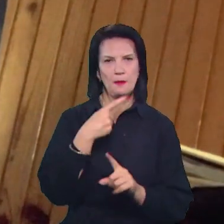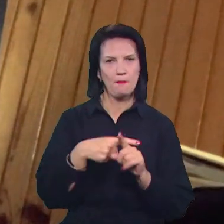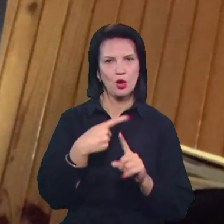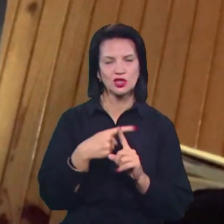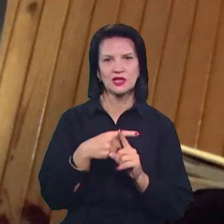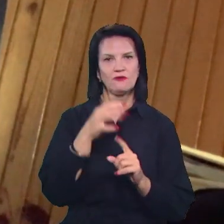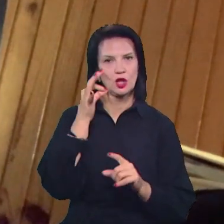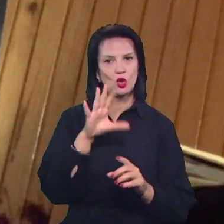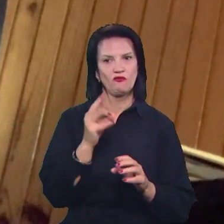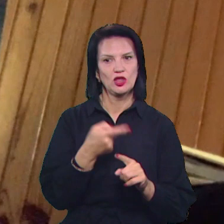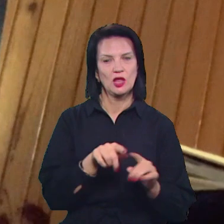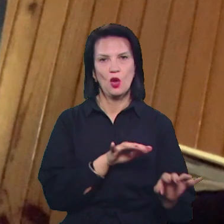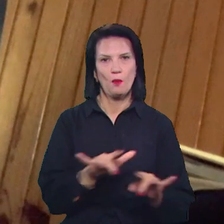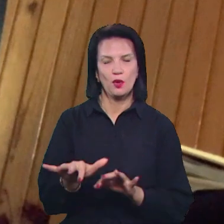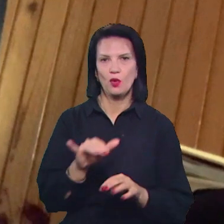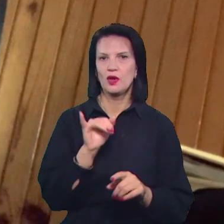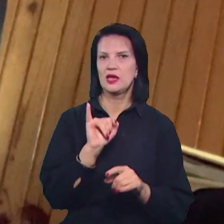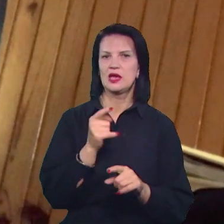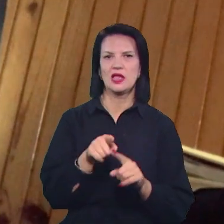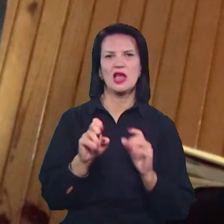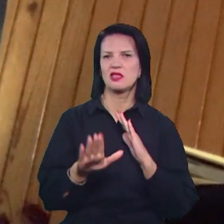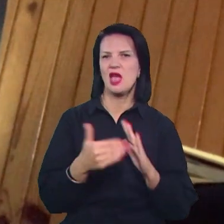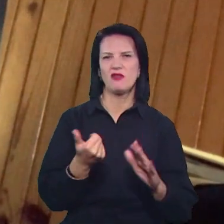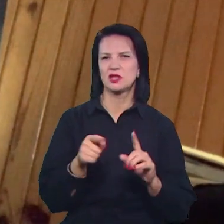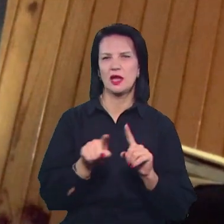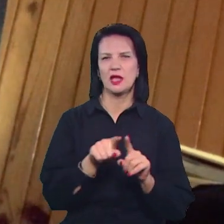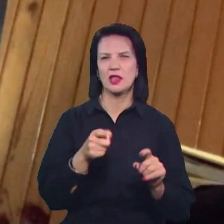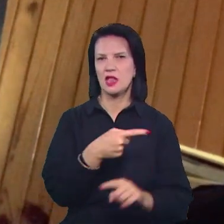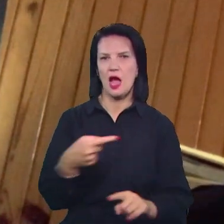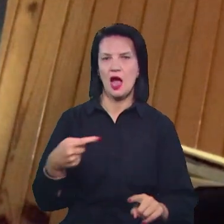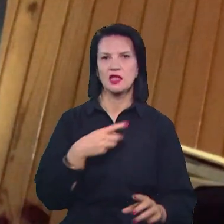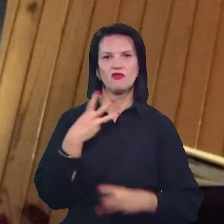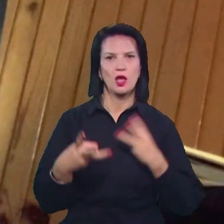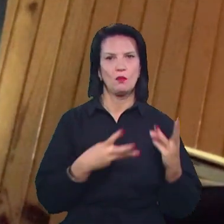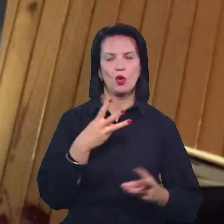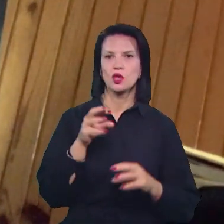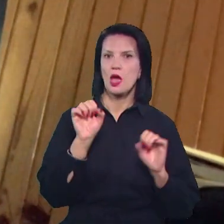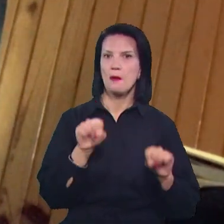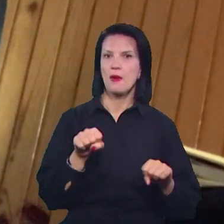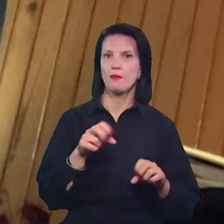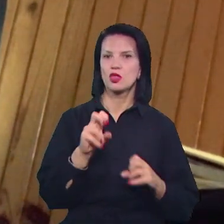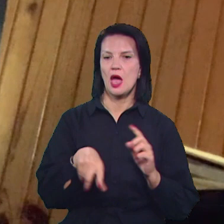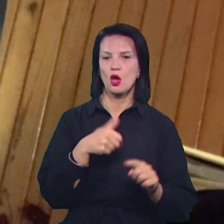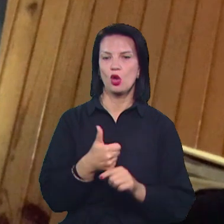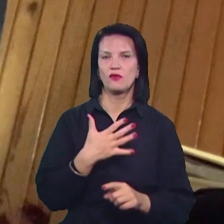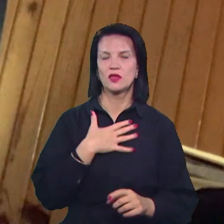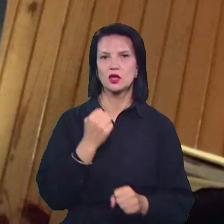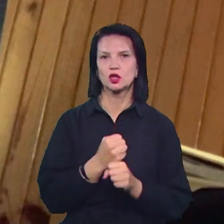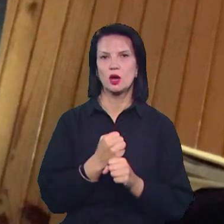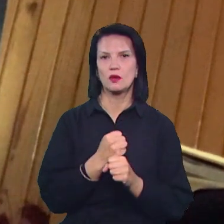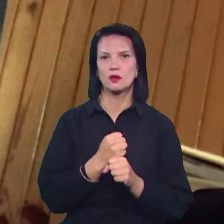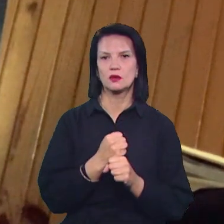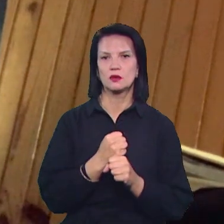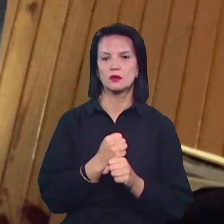І це не викликає такі негативні емоції. І, мабуть, найголовніша наша робота – це адвокація,